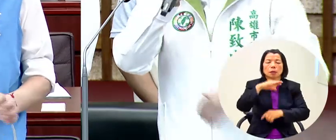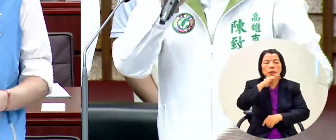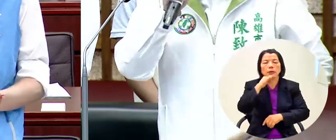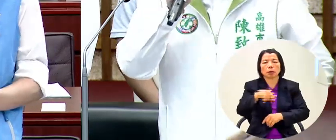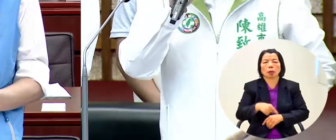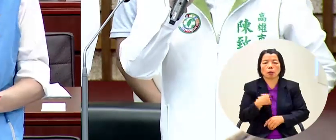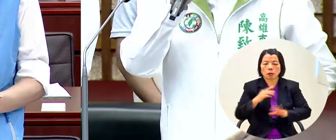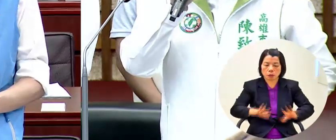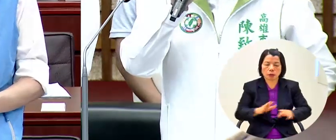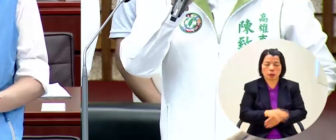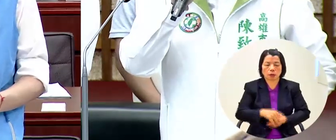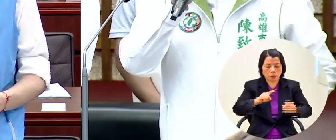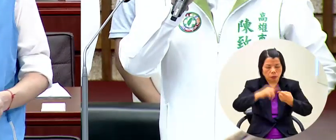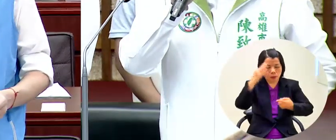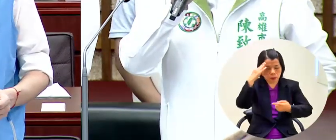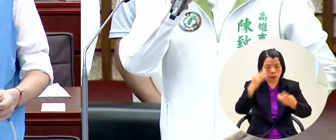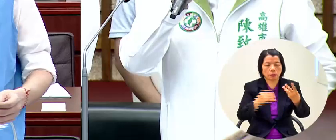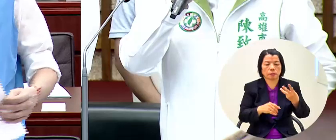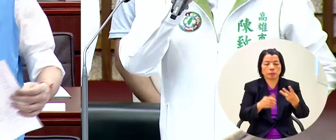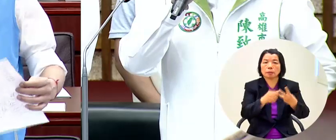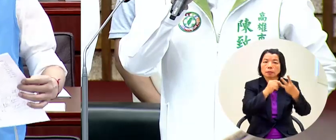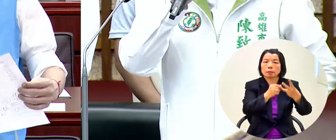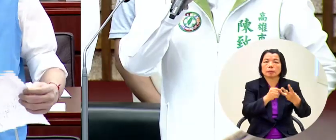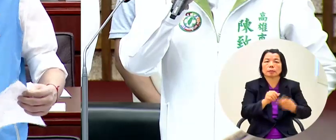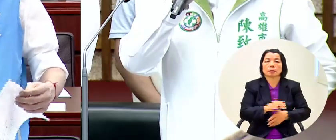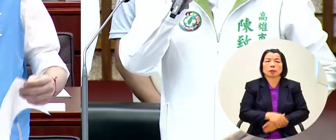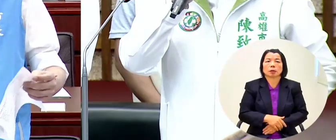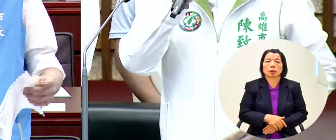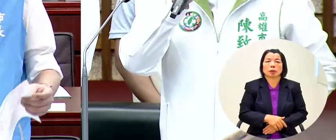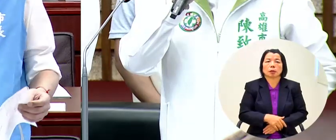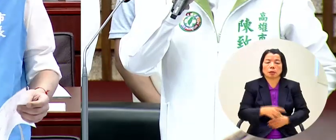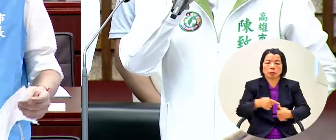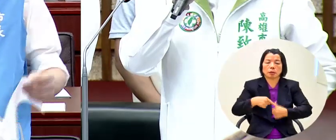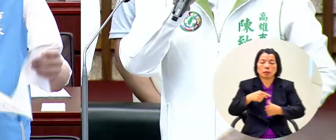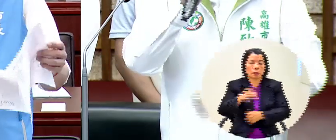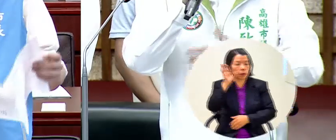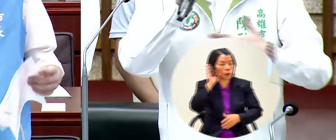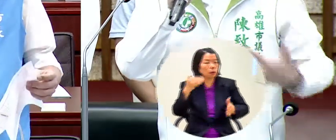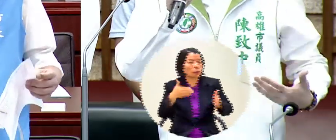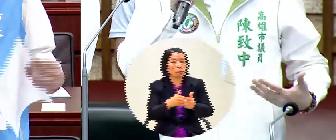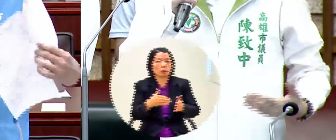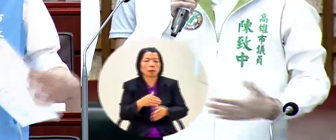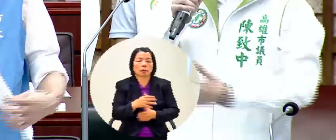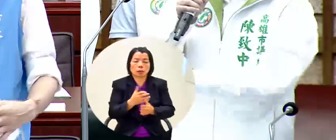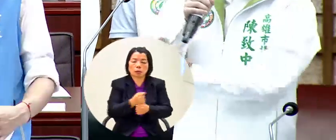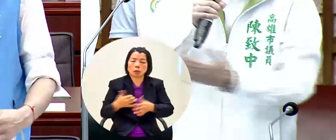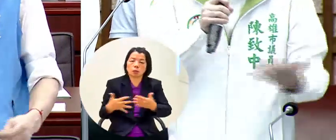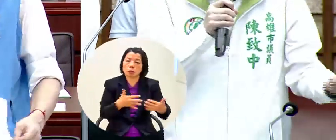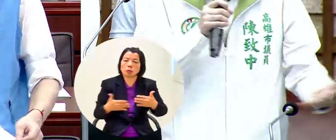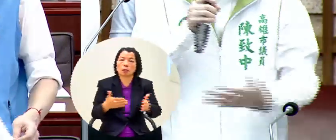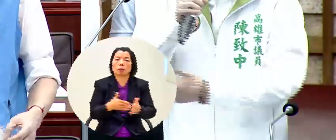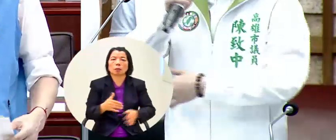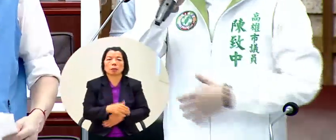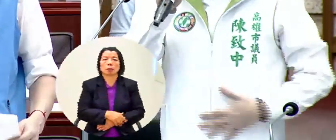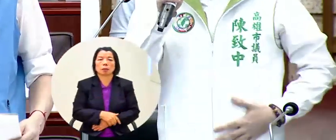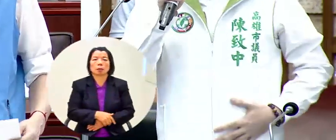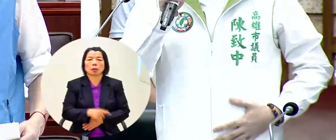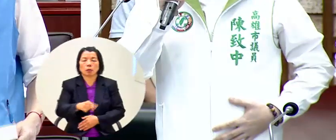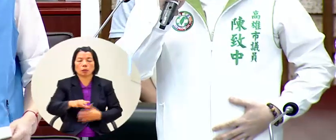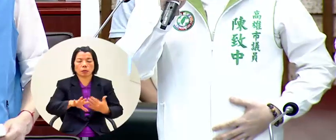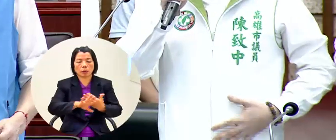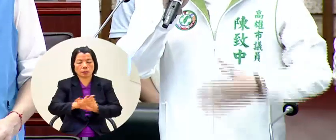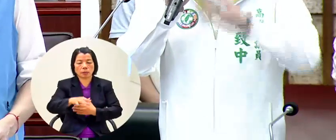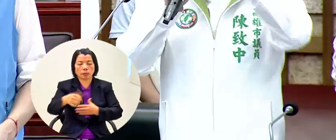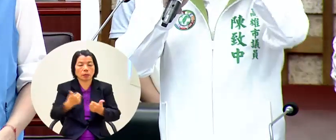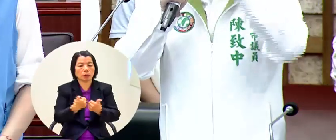是咧讲三个道歉的部分。 你拄啊唔是讲叫我全部听完你们的总？ 啊，我那边讲了呢，我那边够志宏议员、文议员